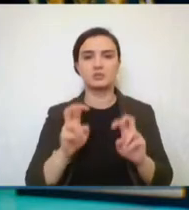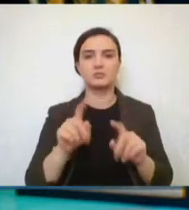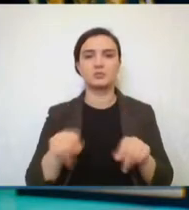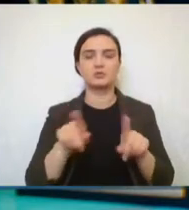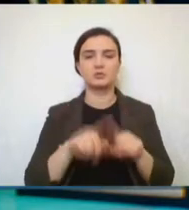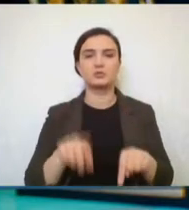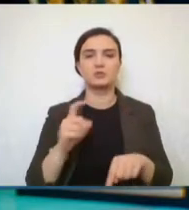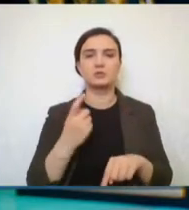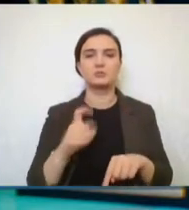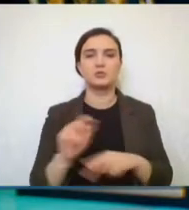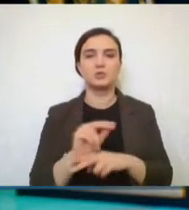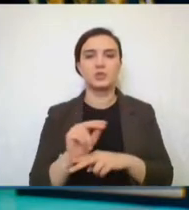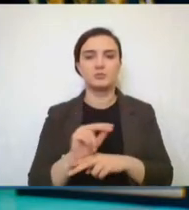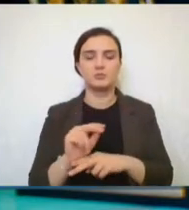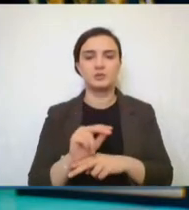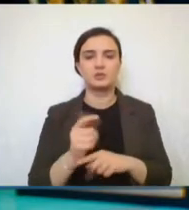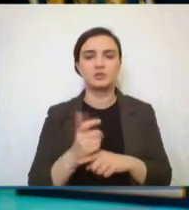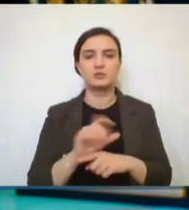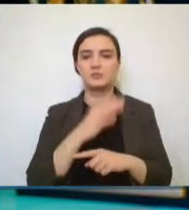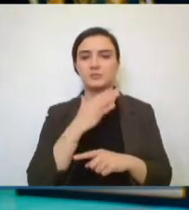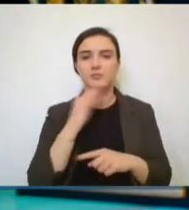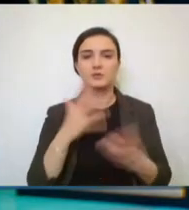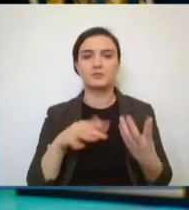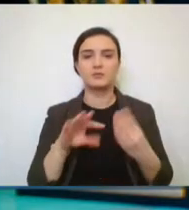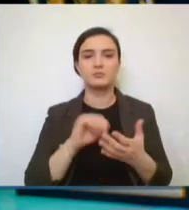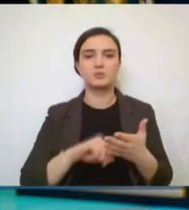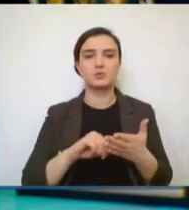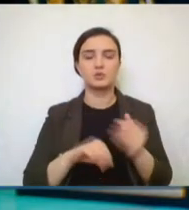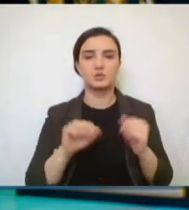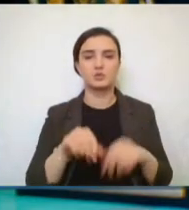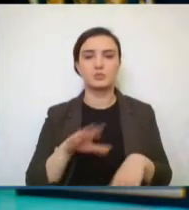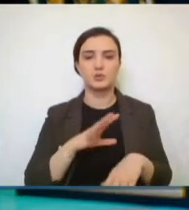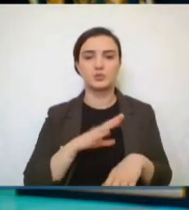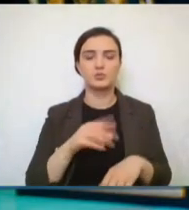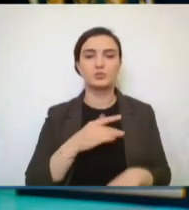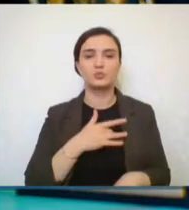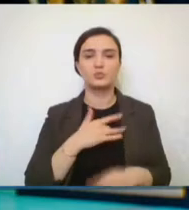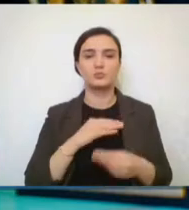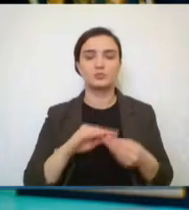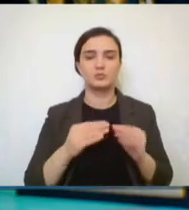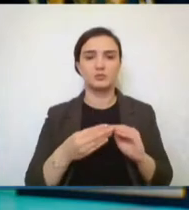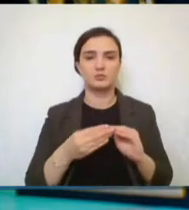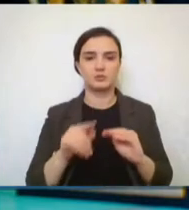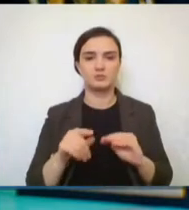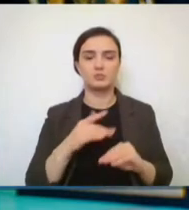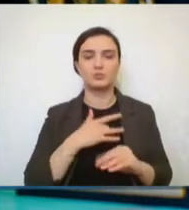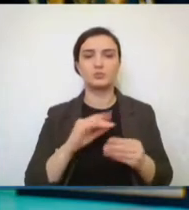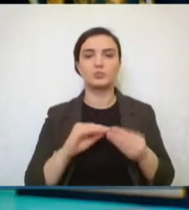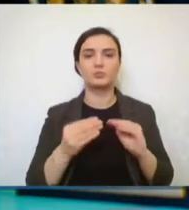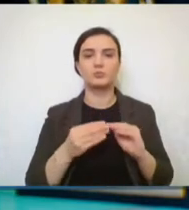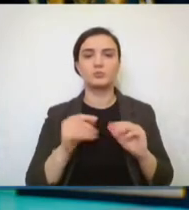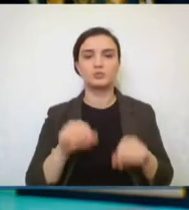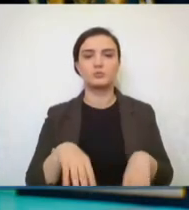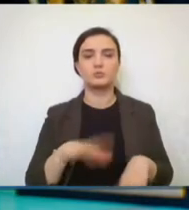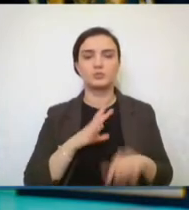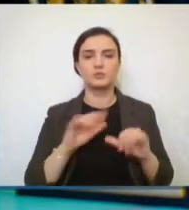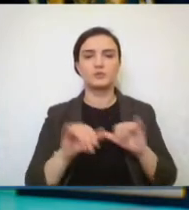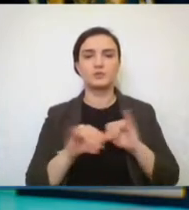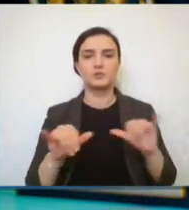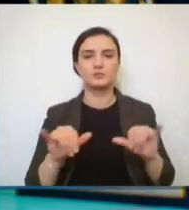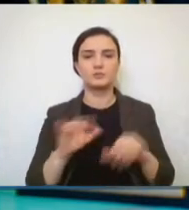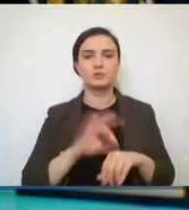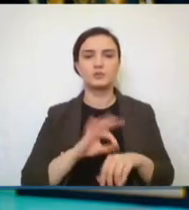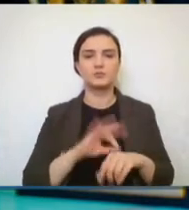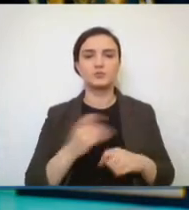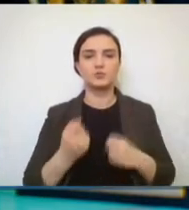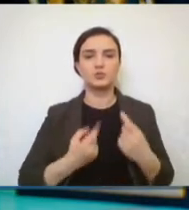ქიმიოთერაპია, ძალიან ბევრი მიზეზი შეიძლება იყოს მიოკარდიტის გამოწვევი. მიოკარდიტი შეიძლება განვითარდეს სიმპტომურად და